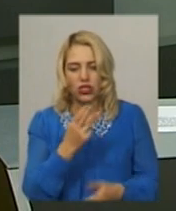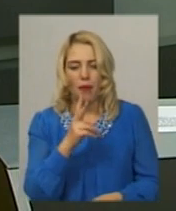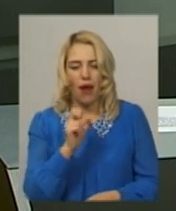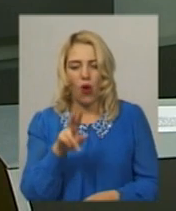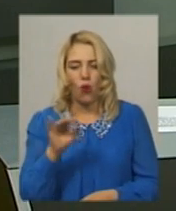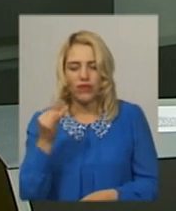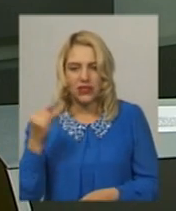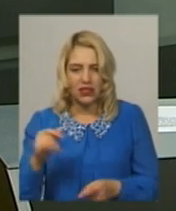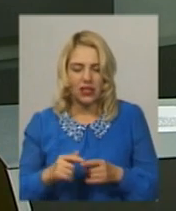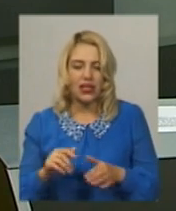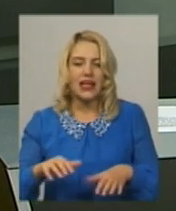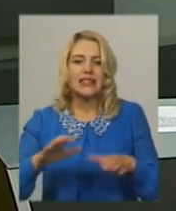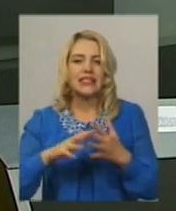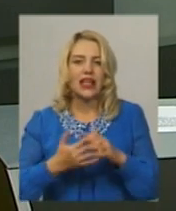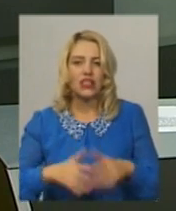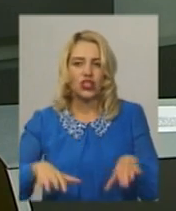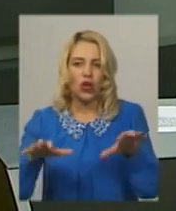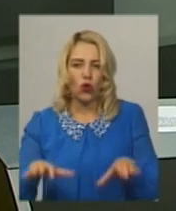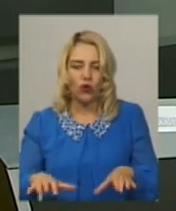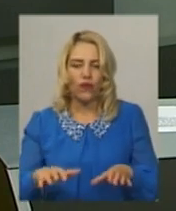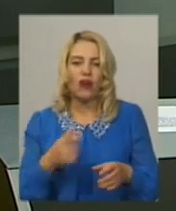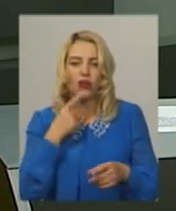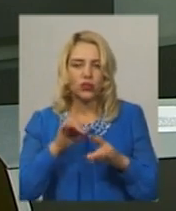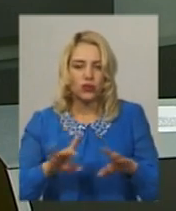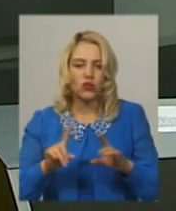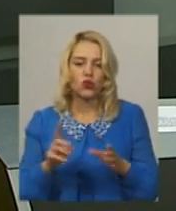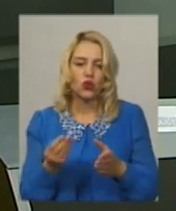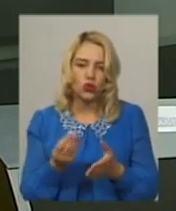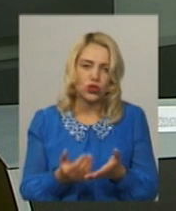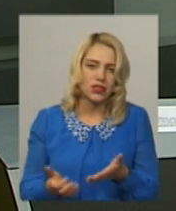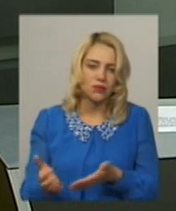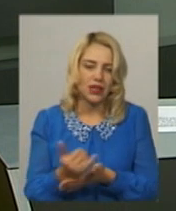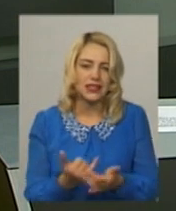Летичівського селищного голови Ігоря Тисячного, громада шукає кошт задля збереження